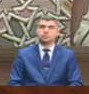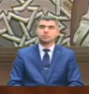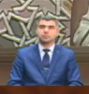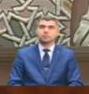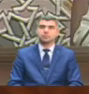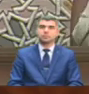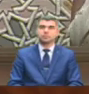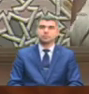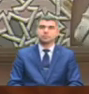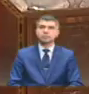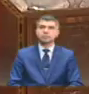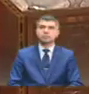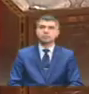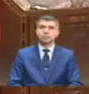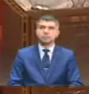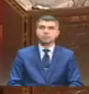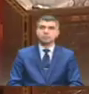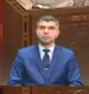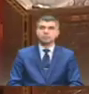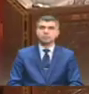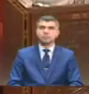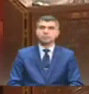الوزير فيما تبقى من الوقت.